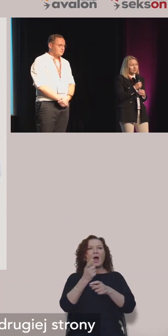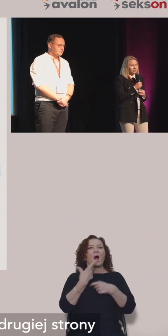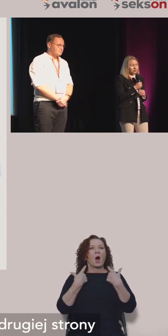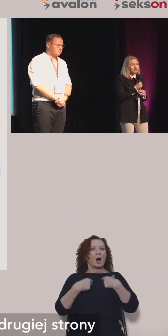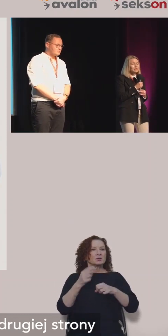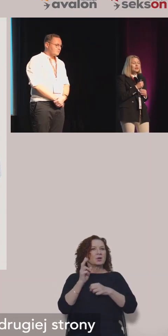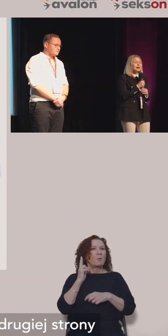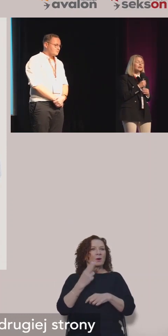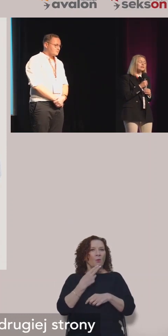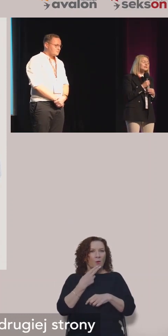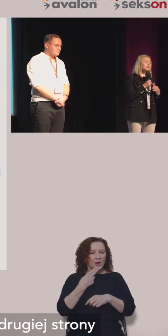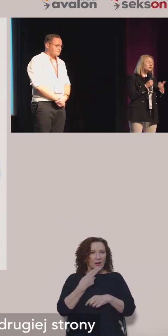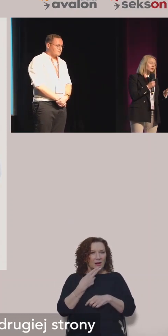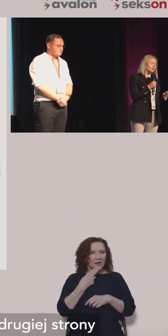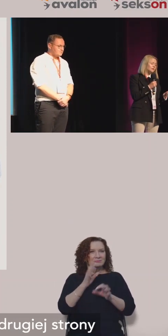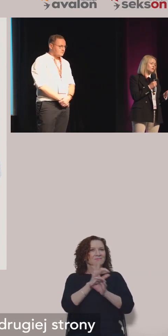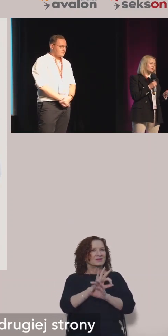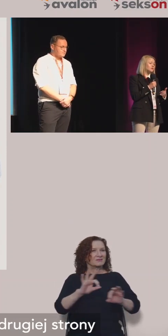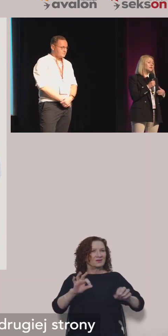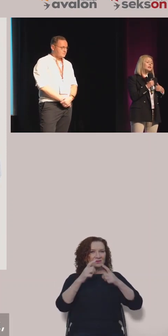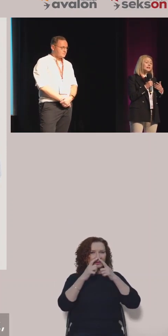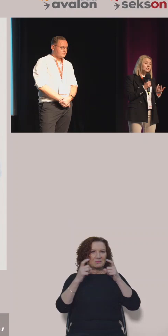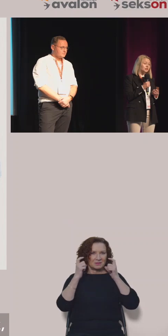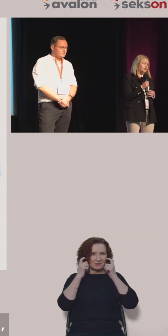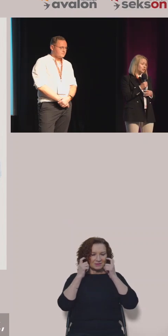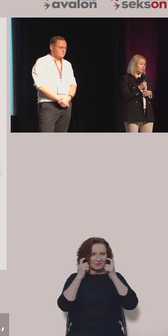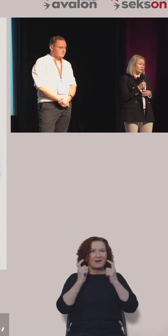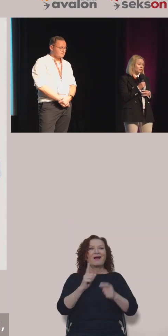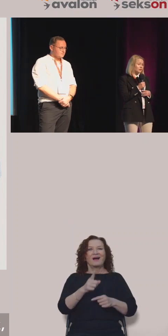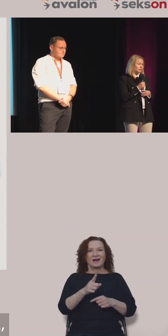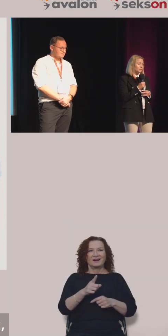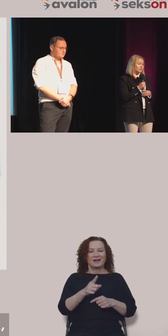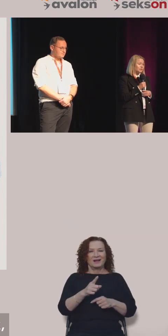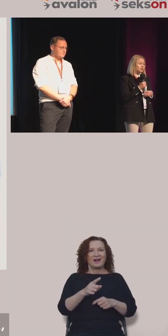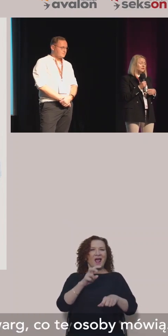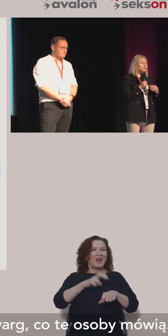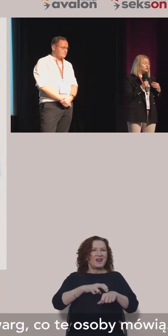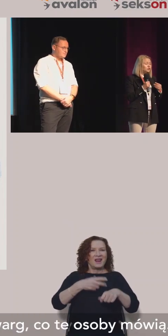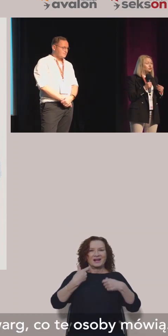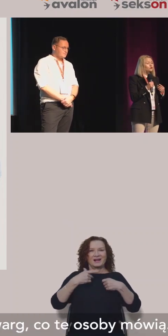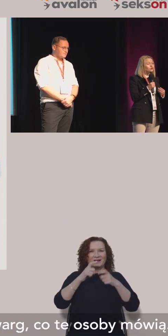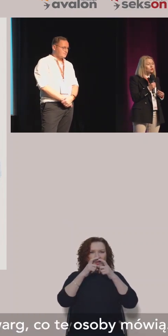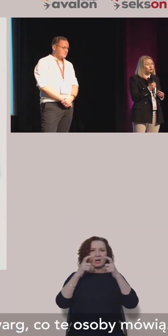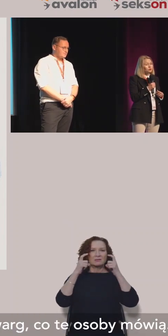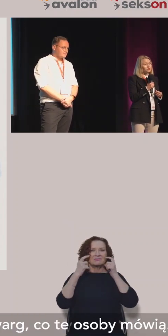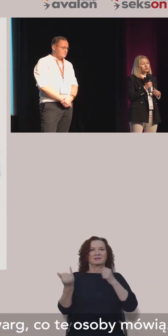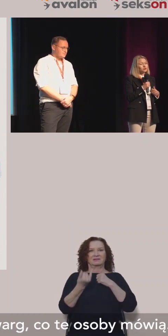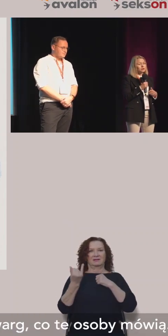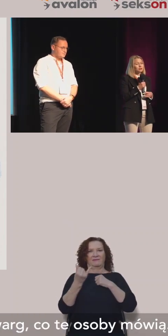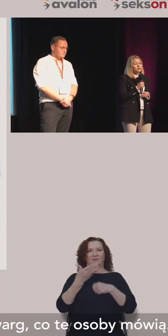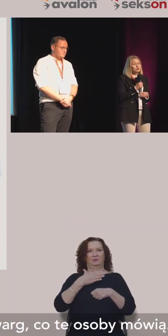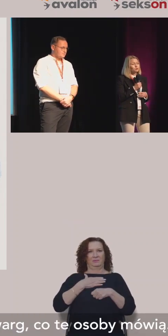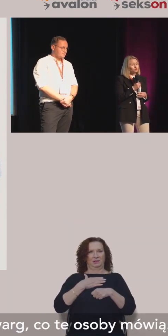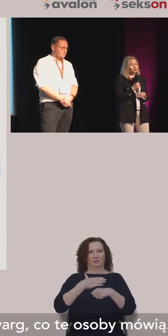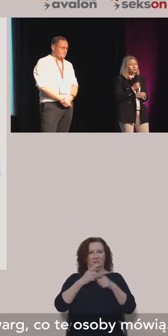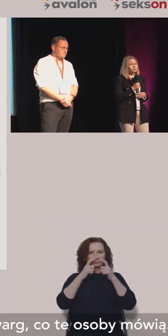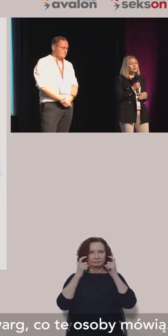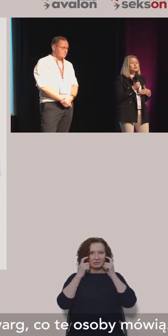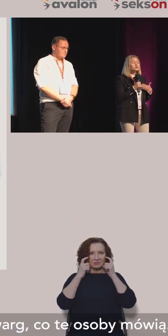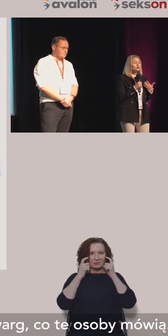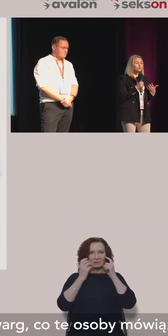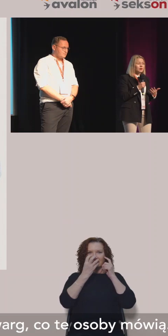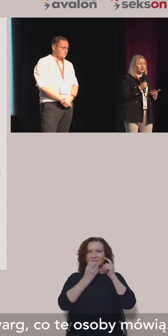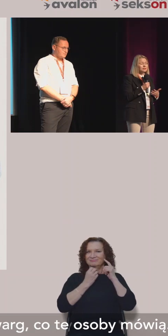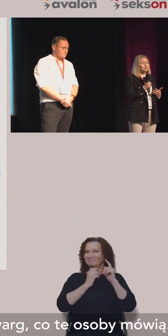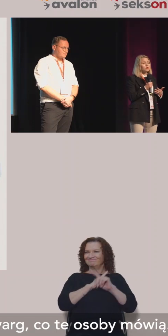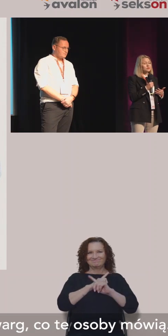noszenia maseczek, ale z drugiej strony lekarze nie chcieli zdejmować tych maseczek, więc jednocześnie trudno było rozczytać osobom głuchym